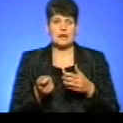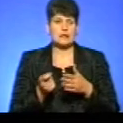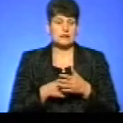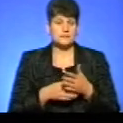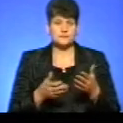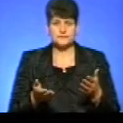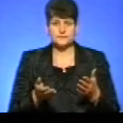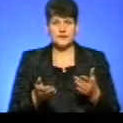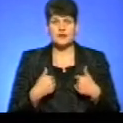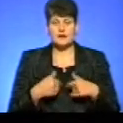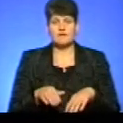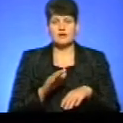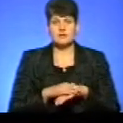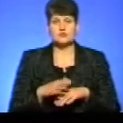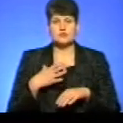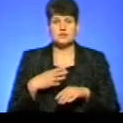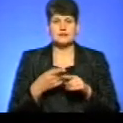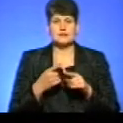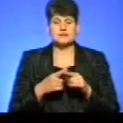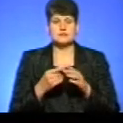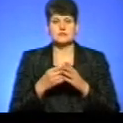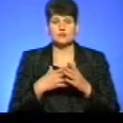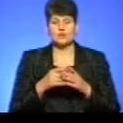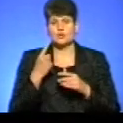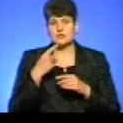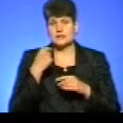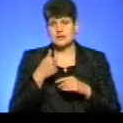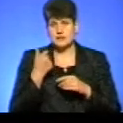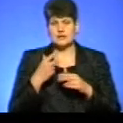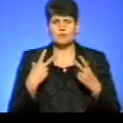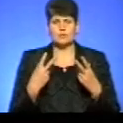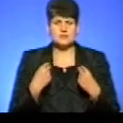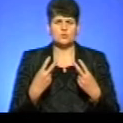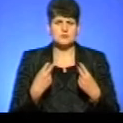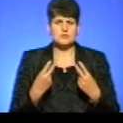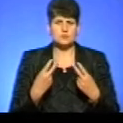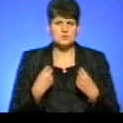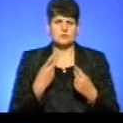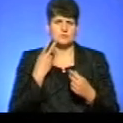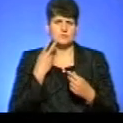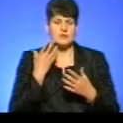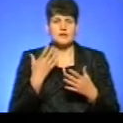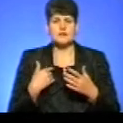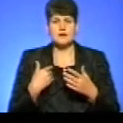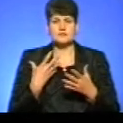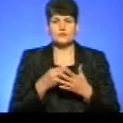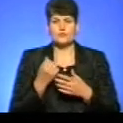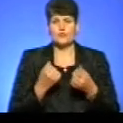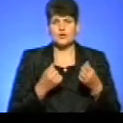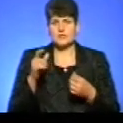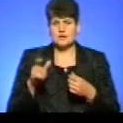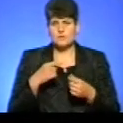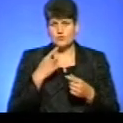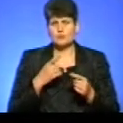фактично чекаю на цей тариф рік часу. Нам постійно його обіцяють, обіцяють, обіцяють. Відповідно, я своїм водіям говорю, хлопці,